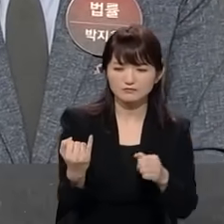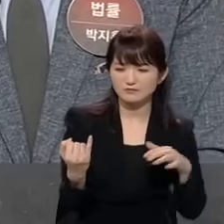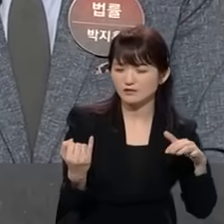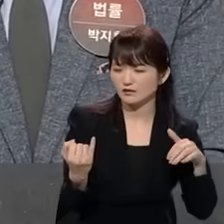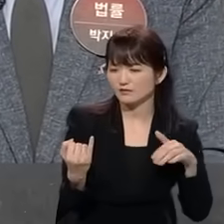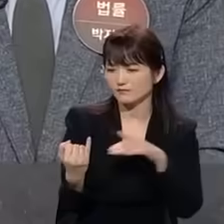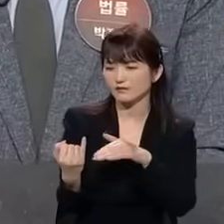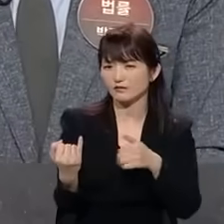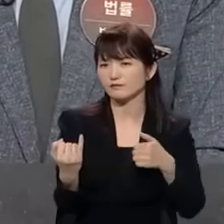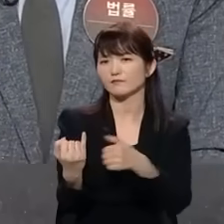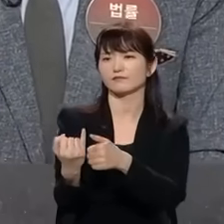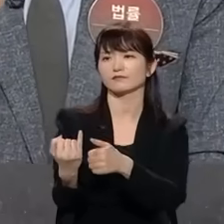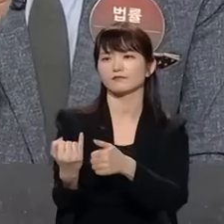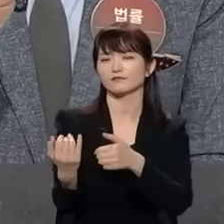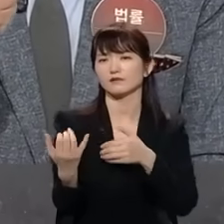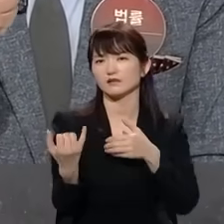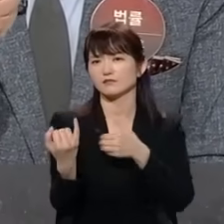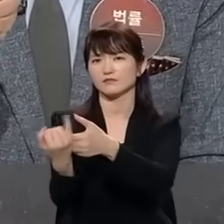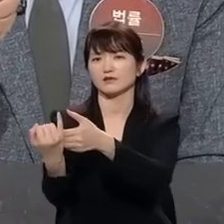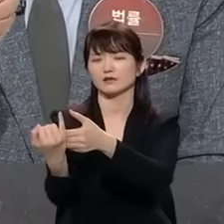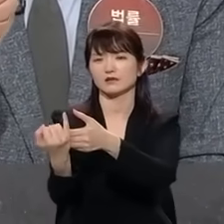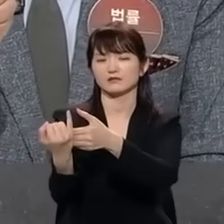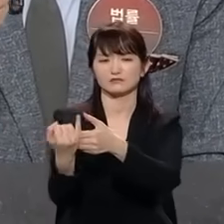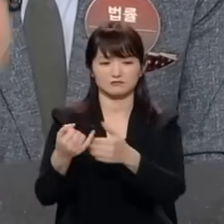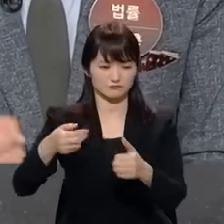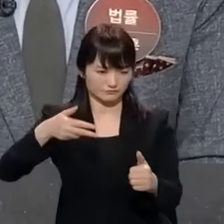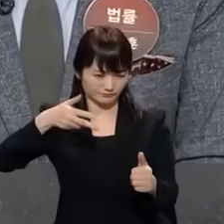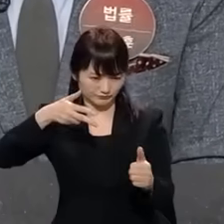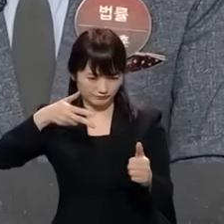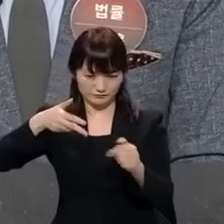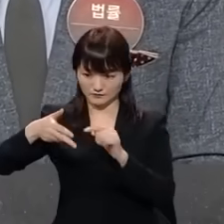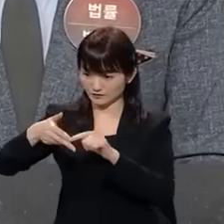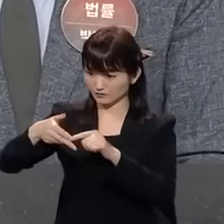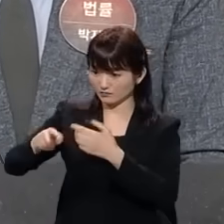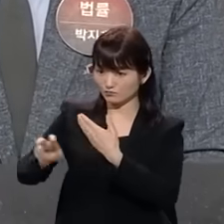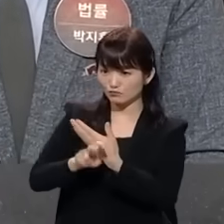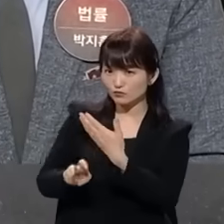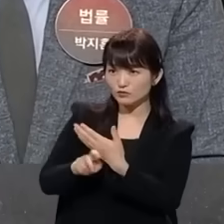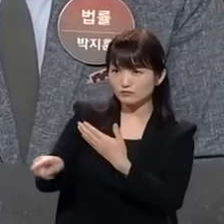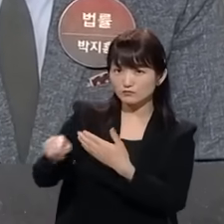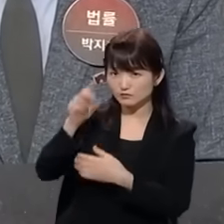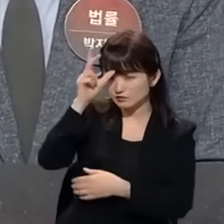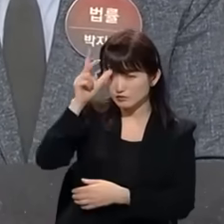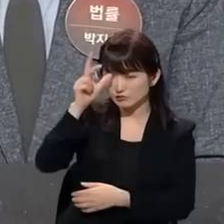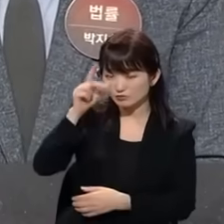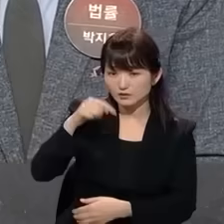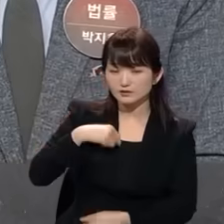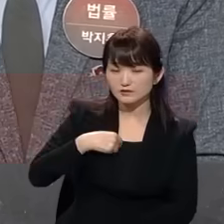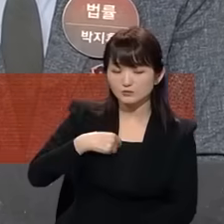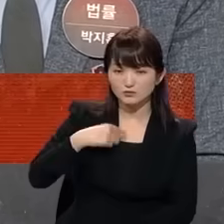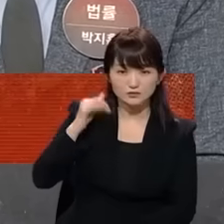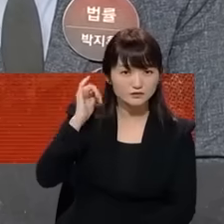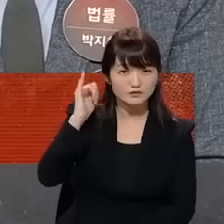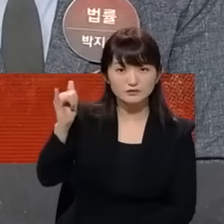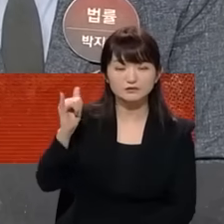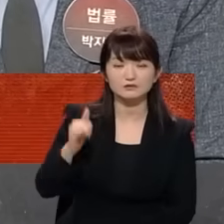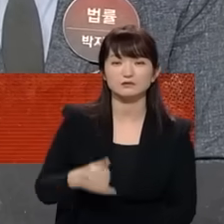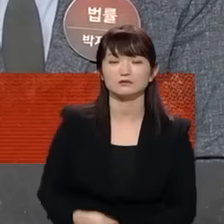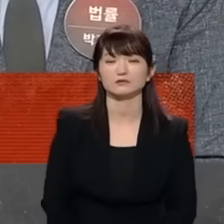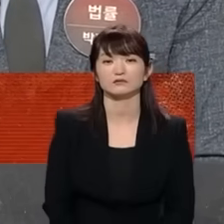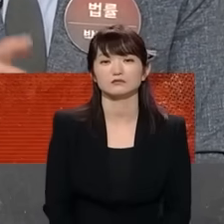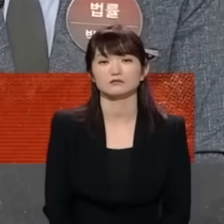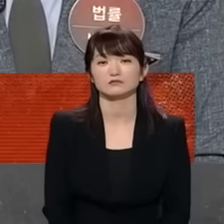그러니까 선생님이 뭔가 촬영을 하려고 하니까 이거 불법 촬영이라고 경찰에 본인이 신고를 하려고 했던 것